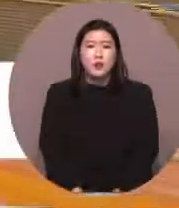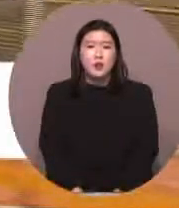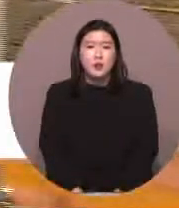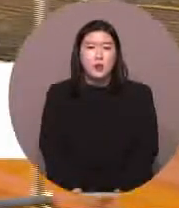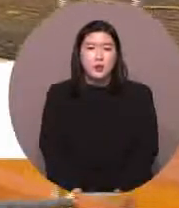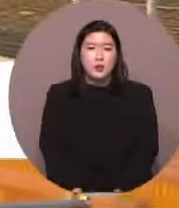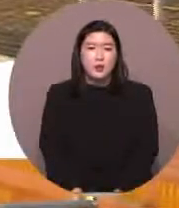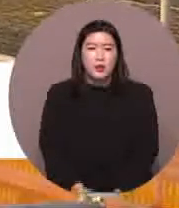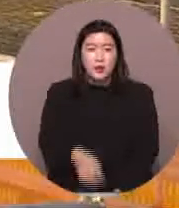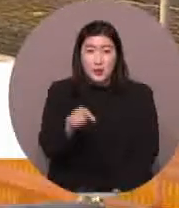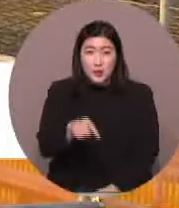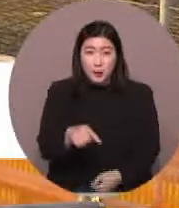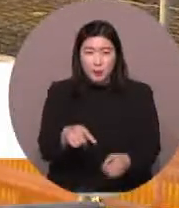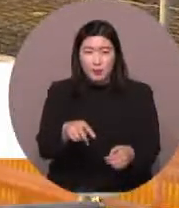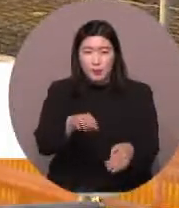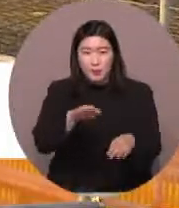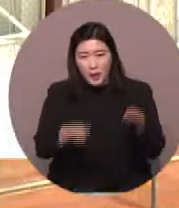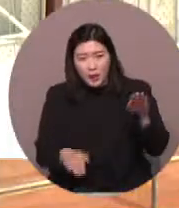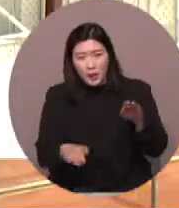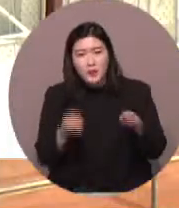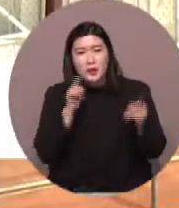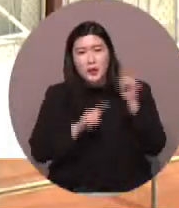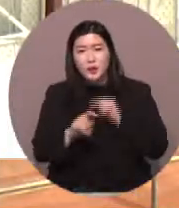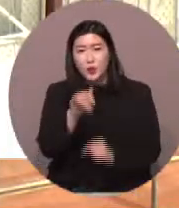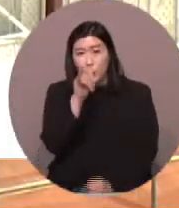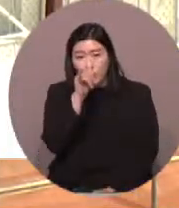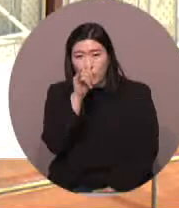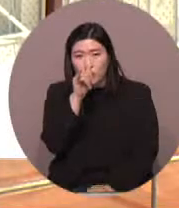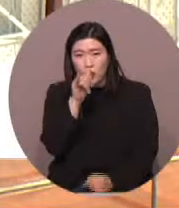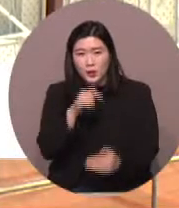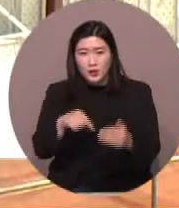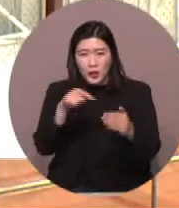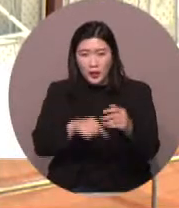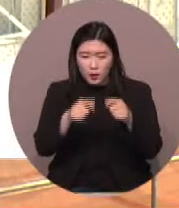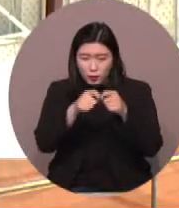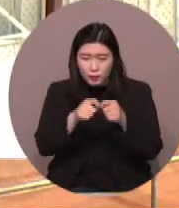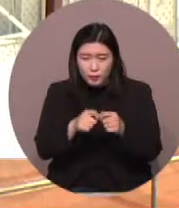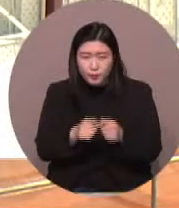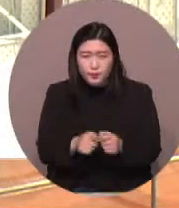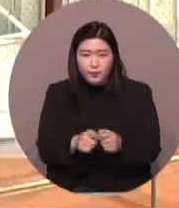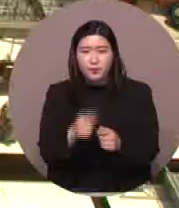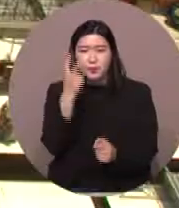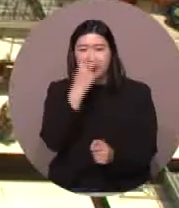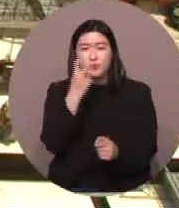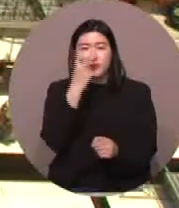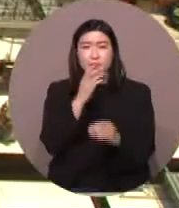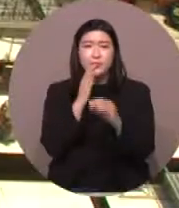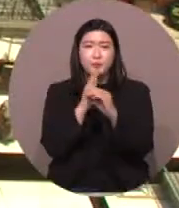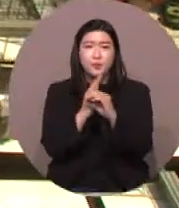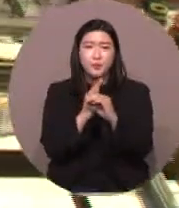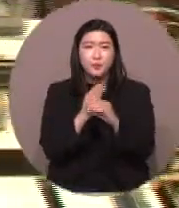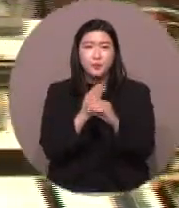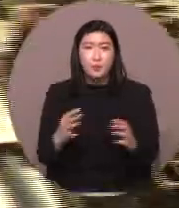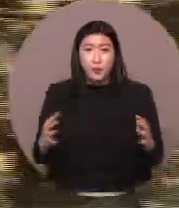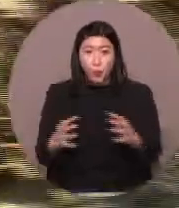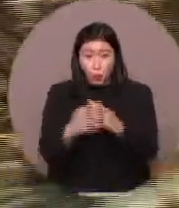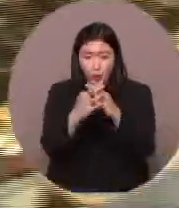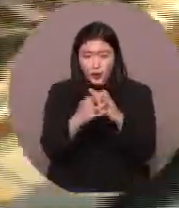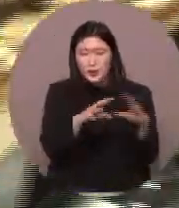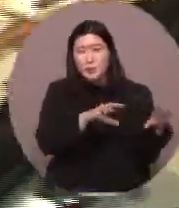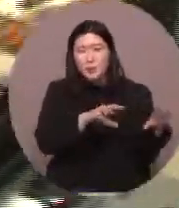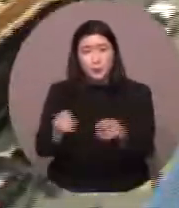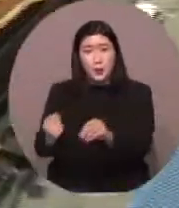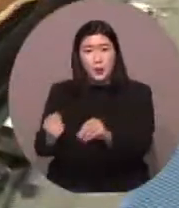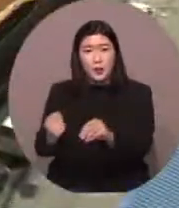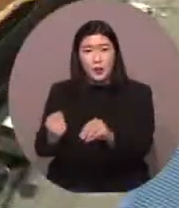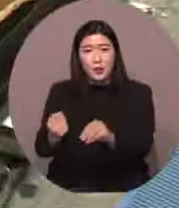죄명이 다치신 분이 있기 때문에 좀 업무상 과실치상으로 수사를 하고 있고요. 공사는 일단